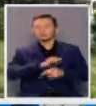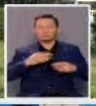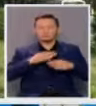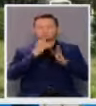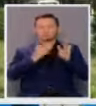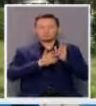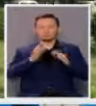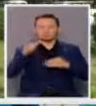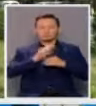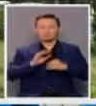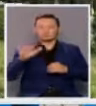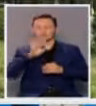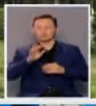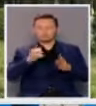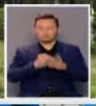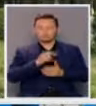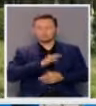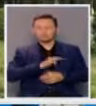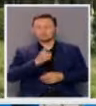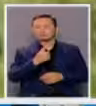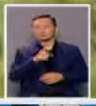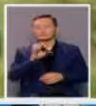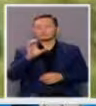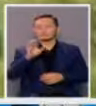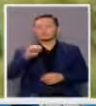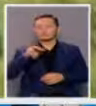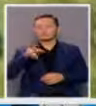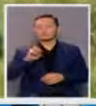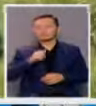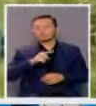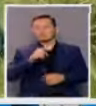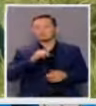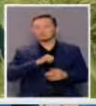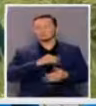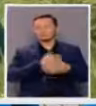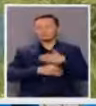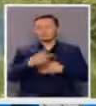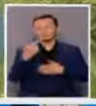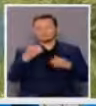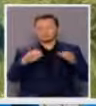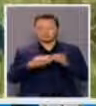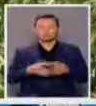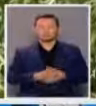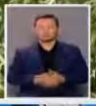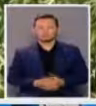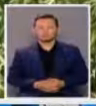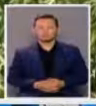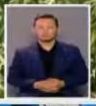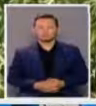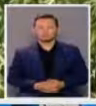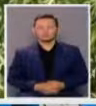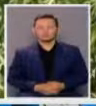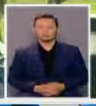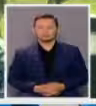до 17 часов вечера. Одна из них – Светлана Цой, которая является инвалидом второй группы. Кто не